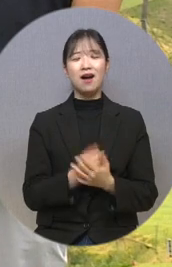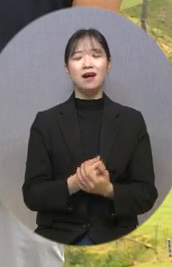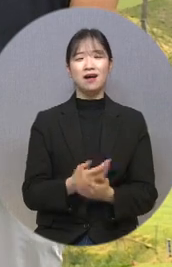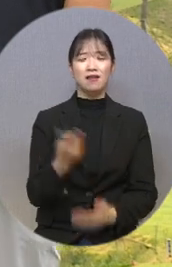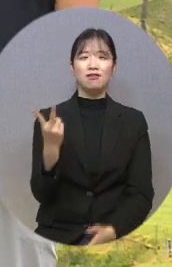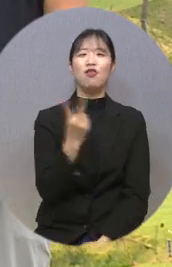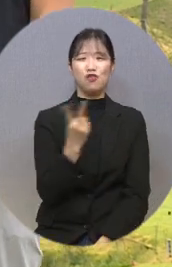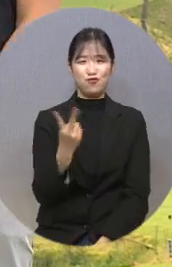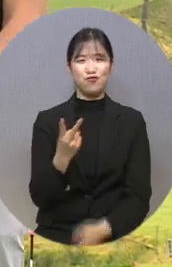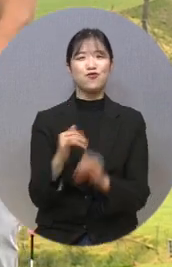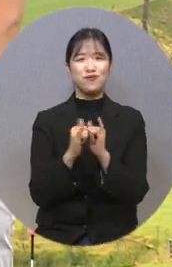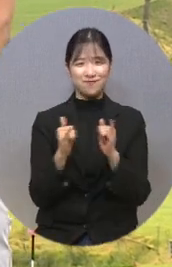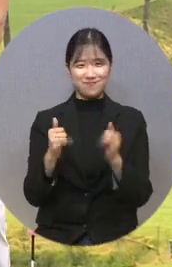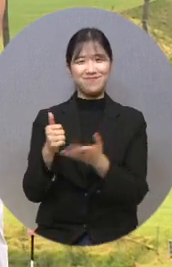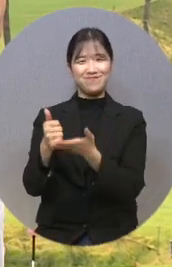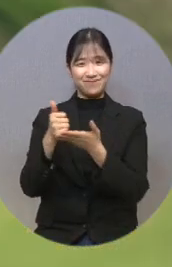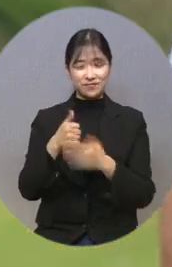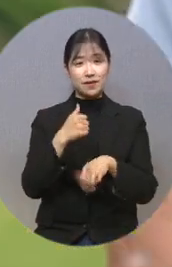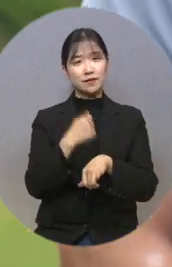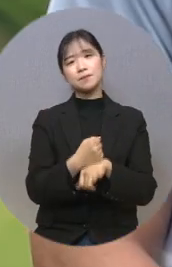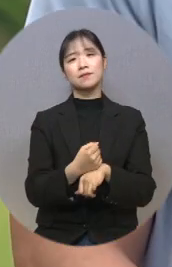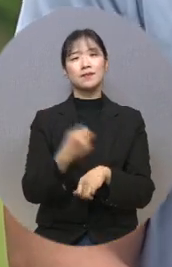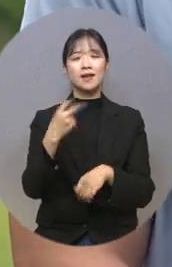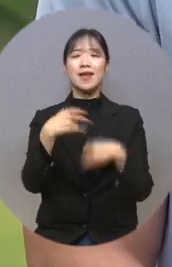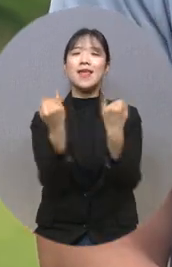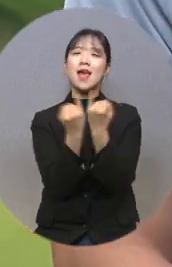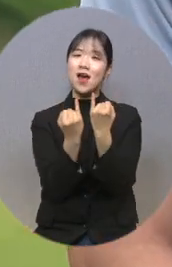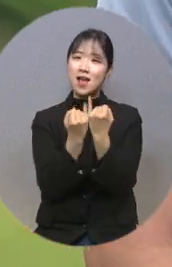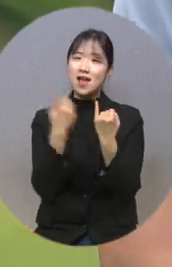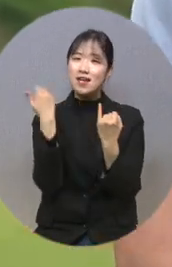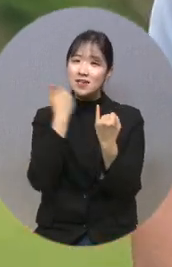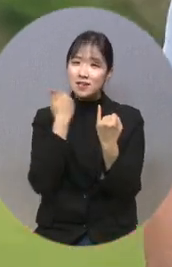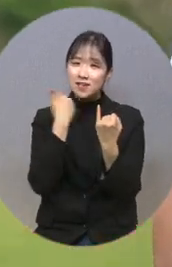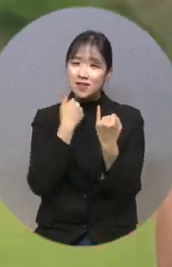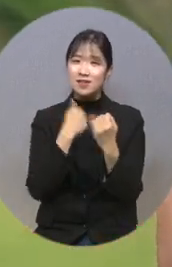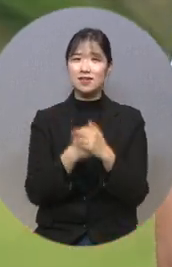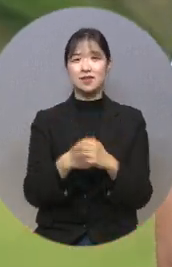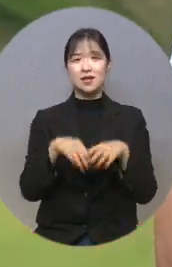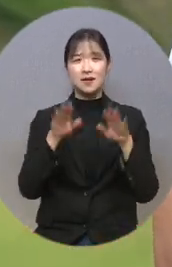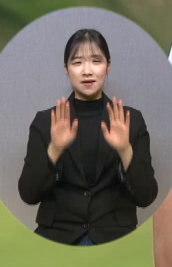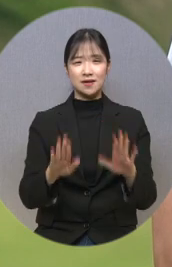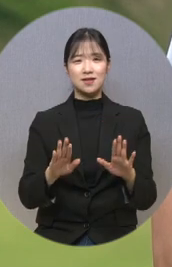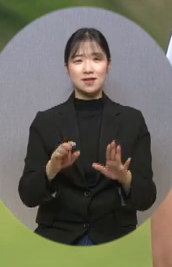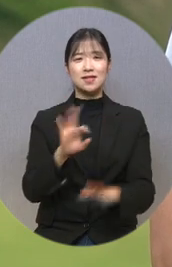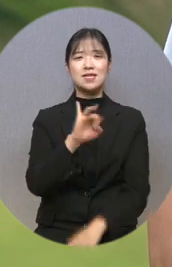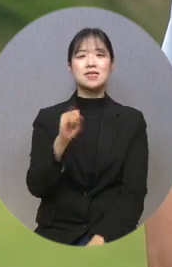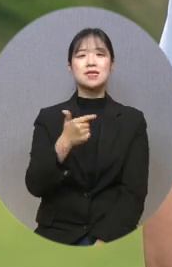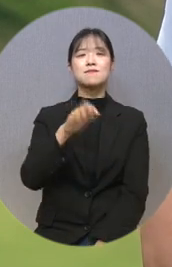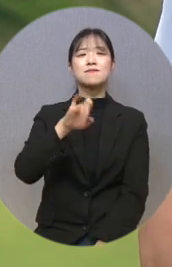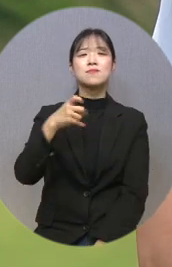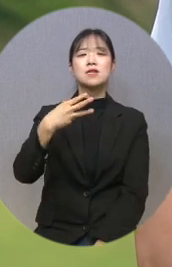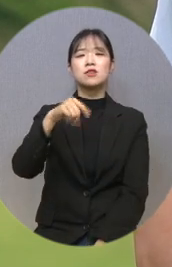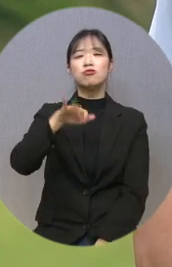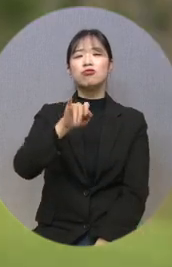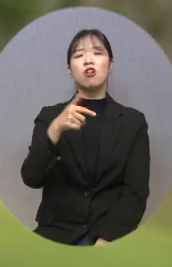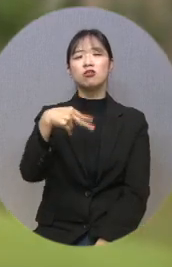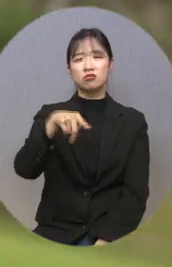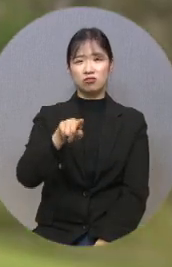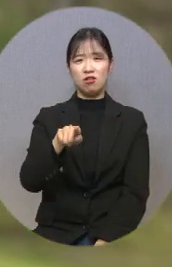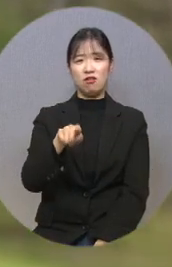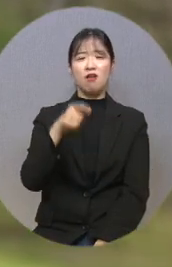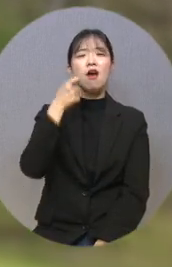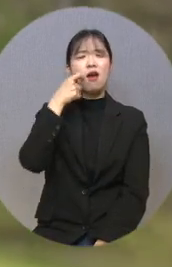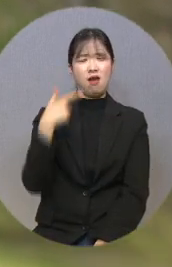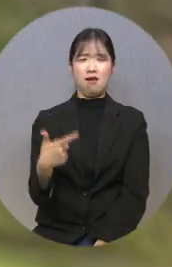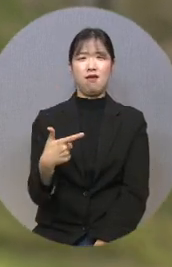대배우님 두 분이 함께 하셨고요. 그리고 여자 게스트분은 요즘 인플루언서, 골프 인플루언서가 굉장히 핫하고